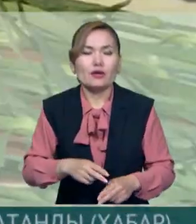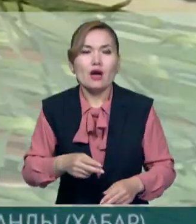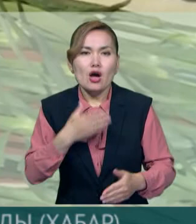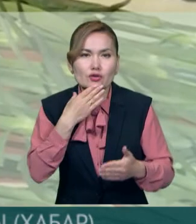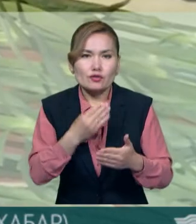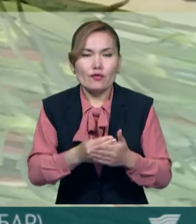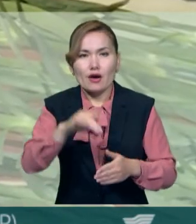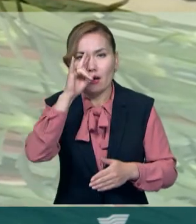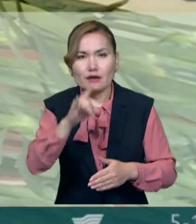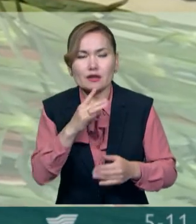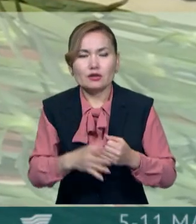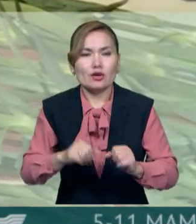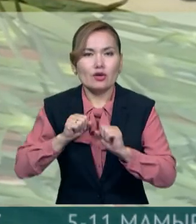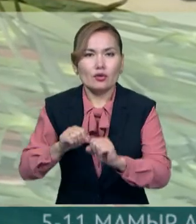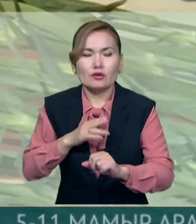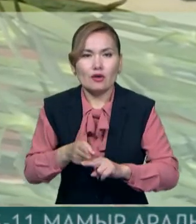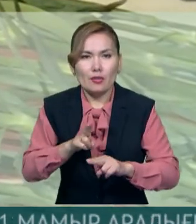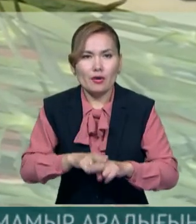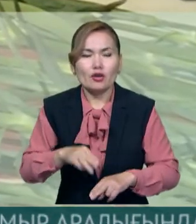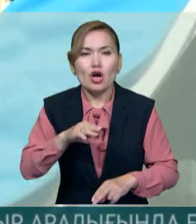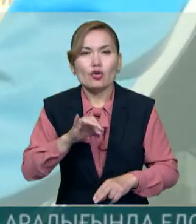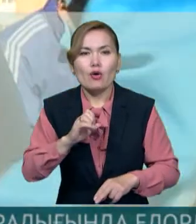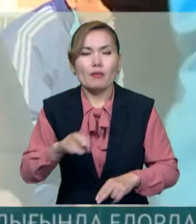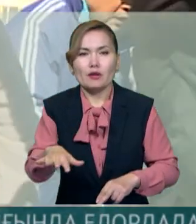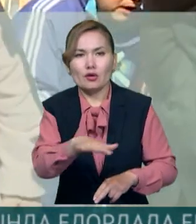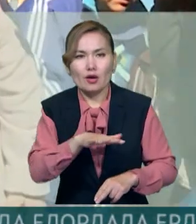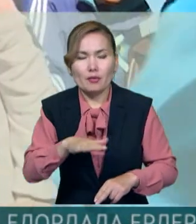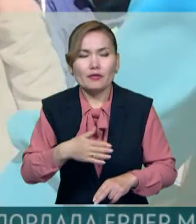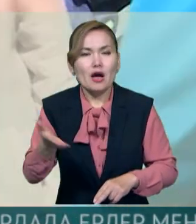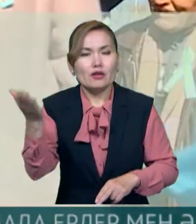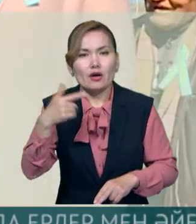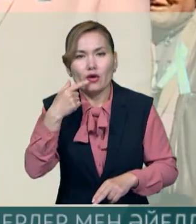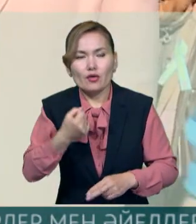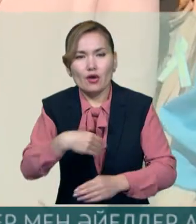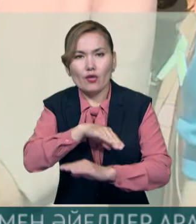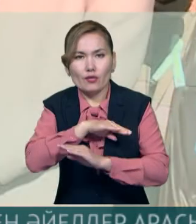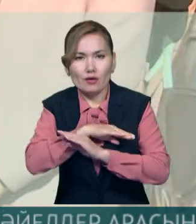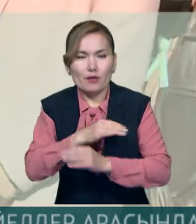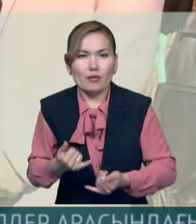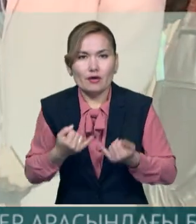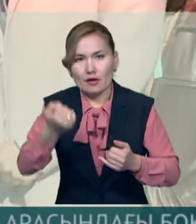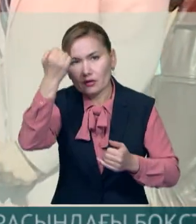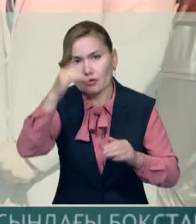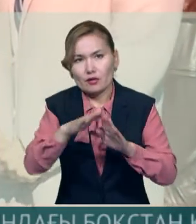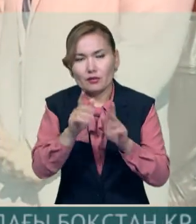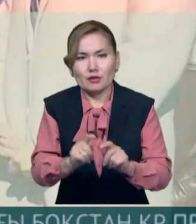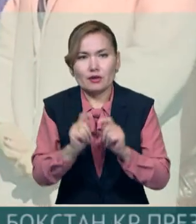Рейхстагқа ту тіккен шабуылшылар тобы Тобыл өңірінің тумасы Кеңес одағының батыры Илья Сиянов